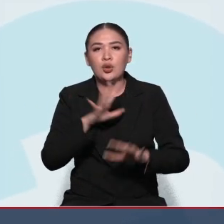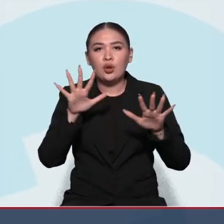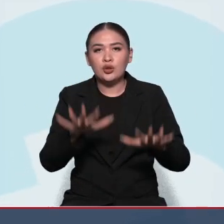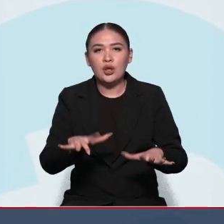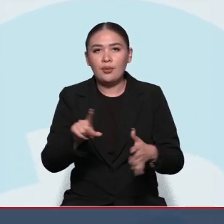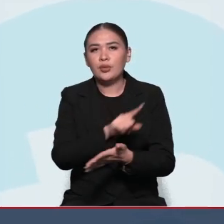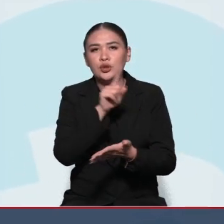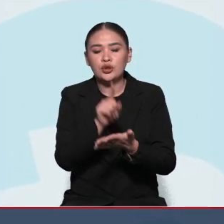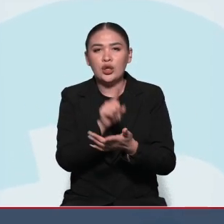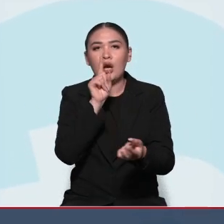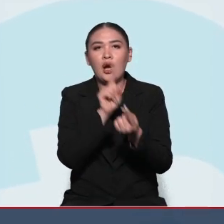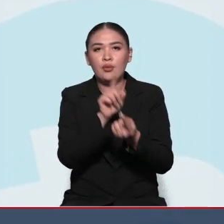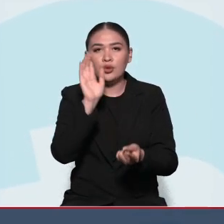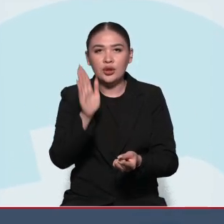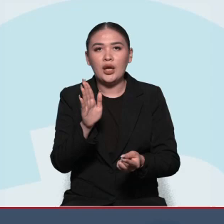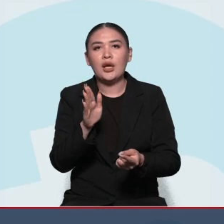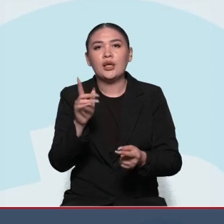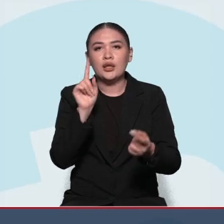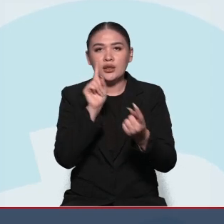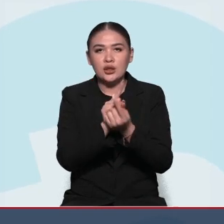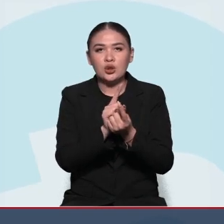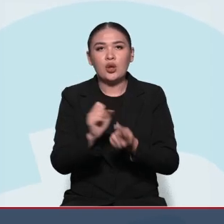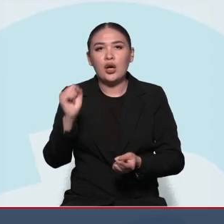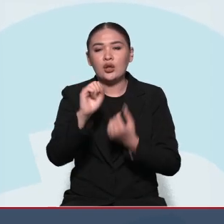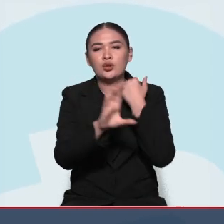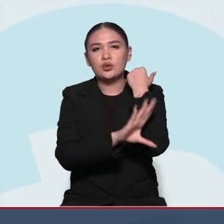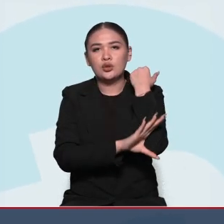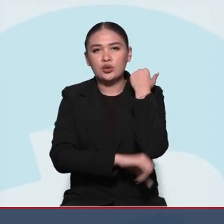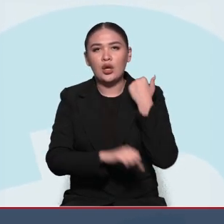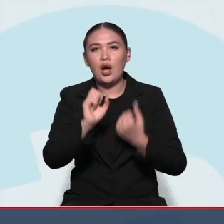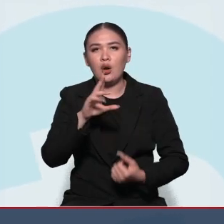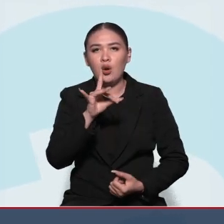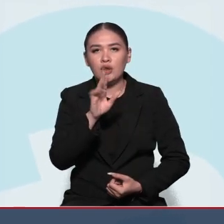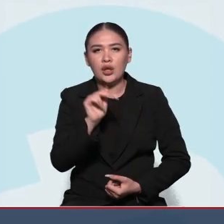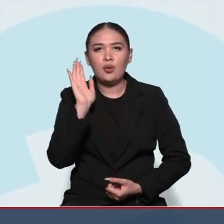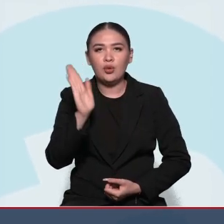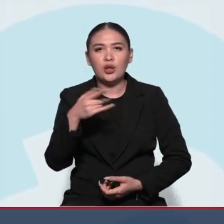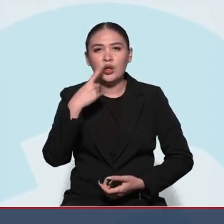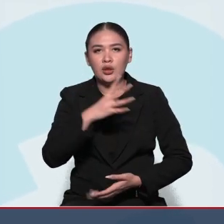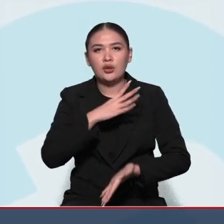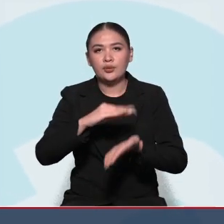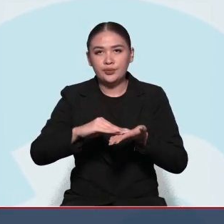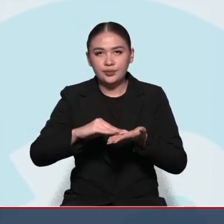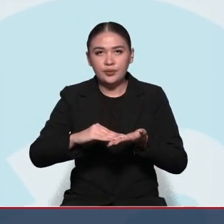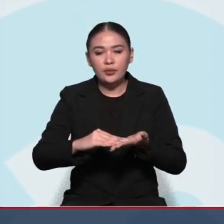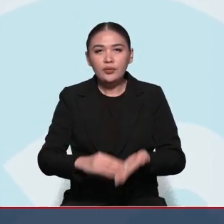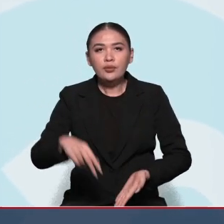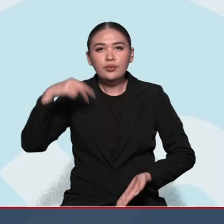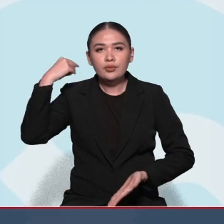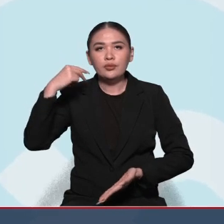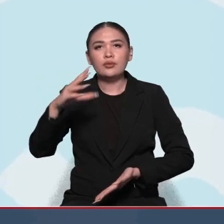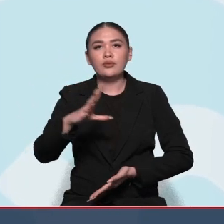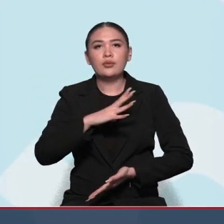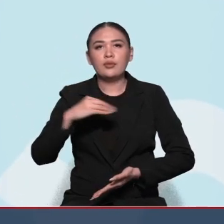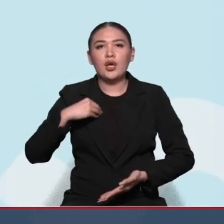міндетті түрде қабылдайды. Кездесу тамыз айының соңында Ақордада өтеді деп жазды. Айта кетейік, кеше ғана президент